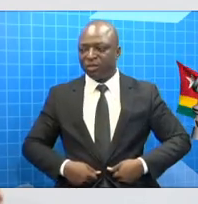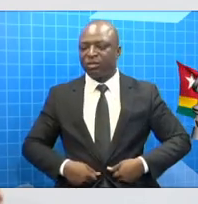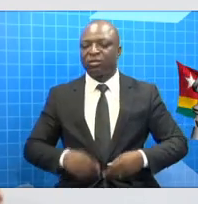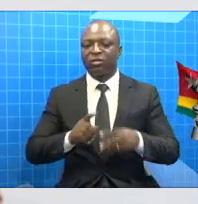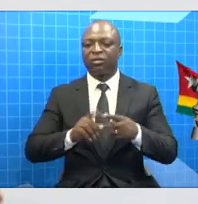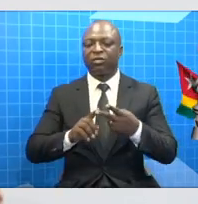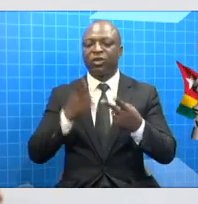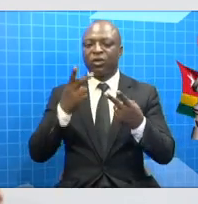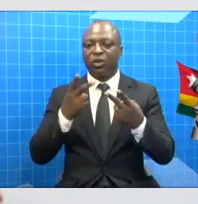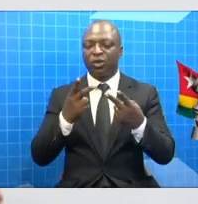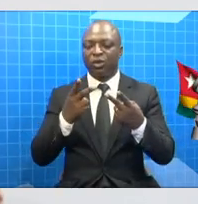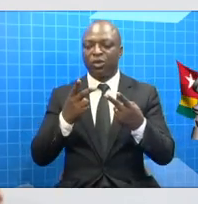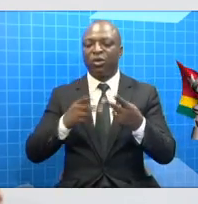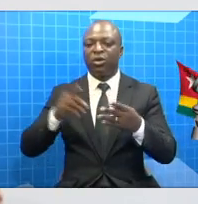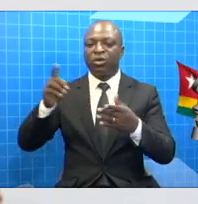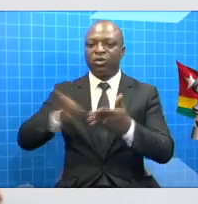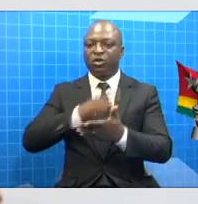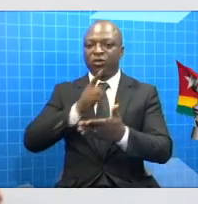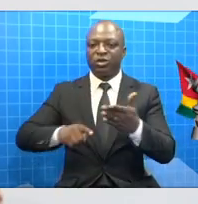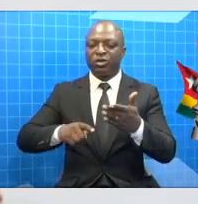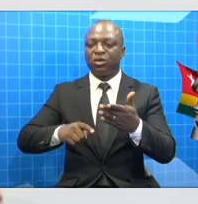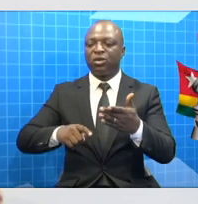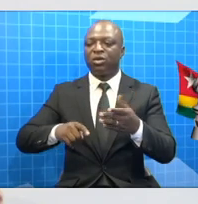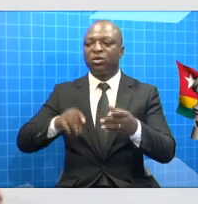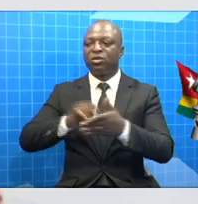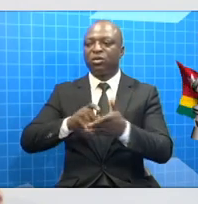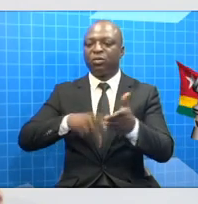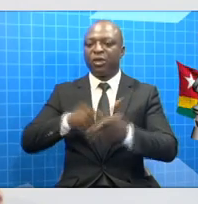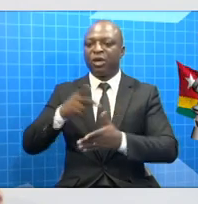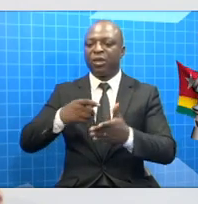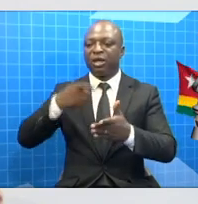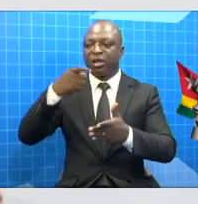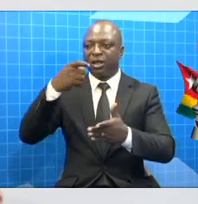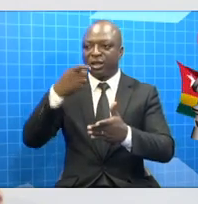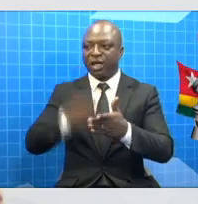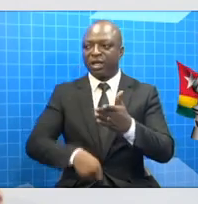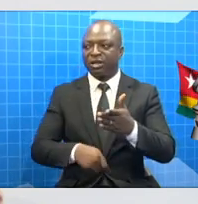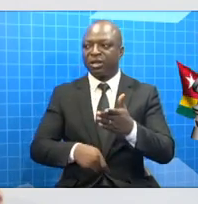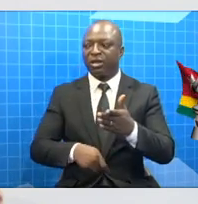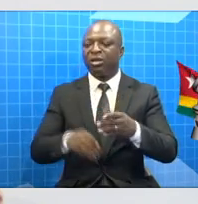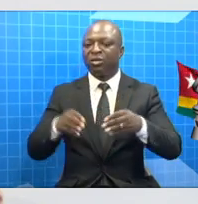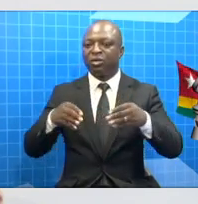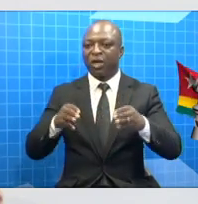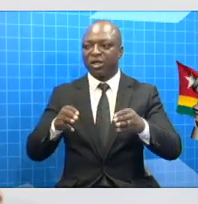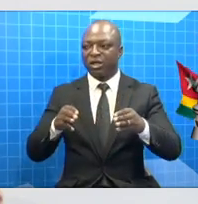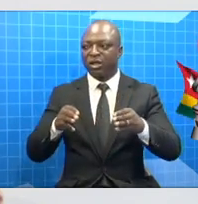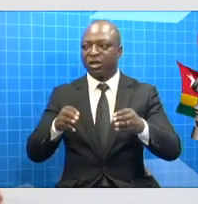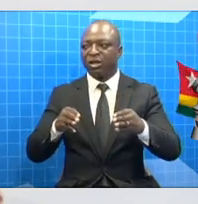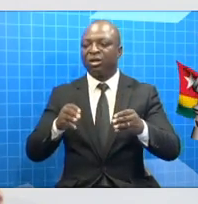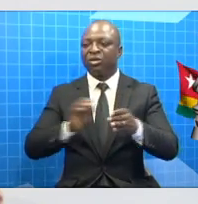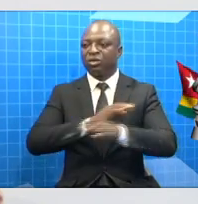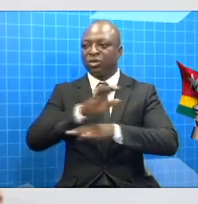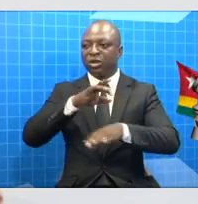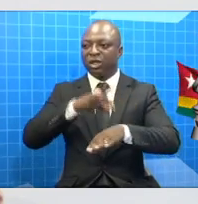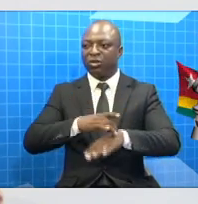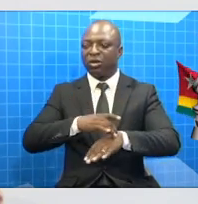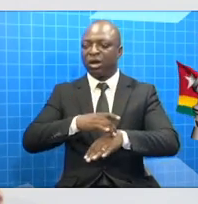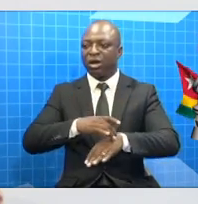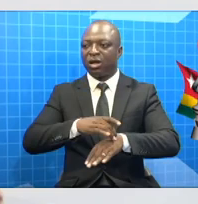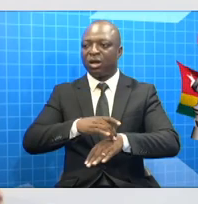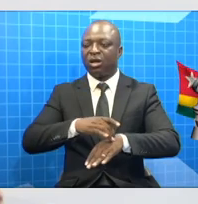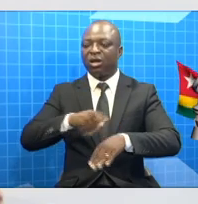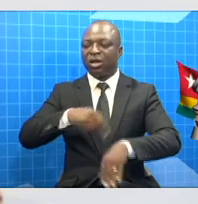2. Suspension du paiement des taxes de tickets de marché sur toute l'étendue du